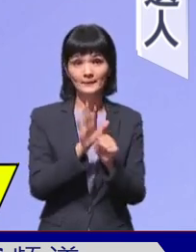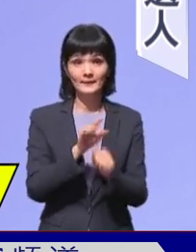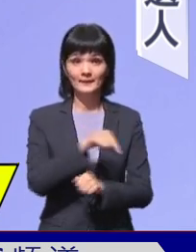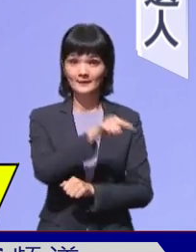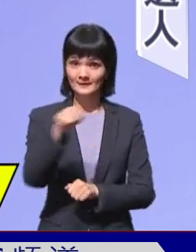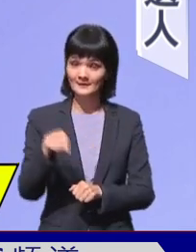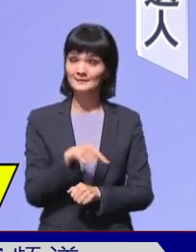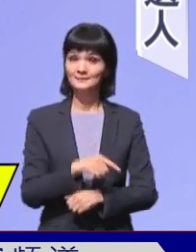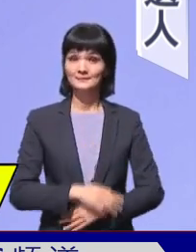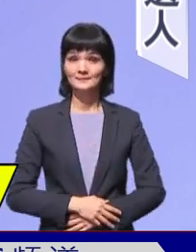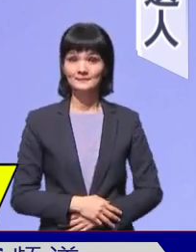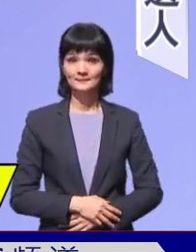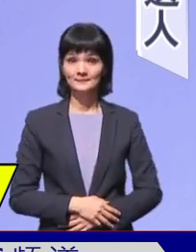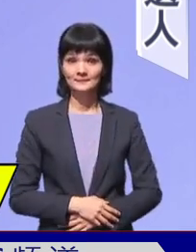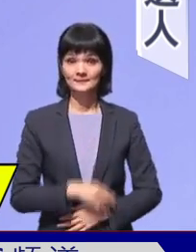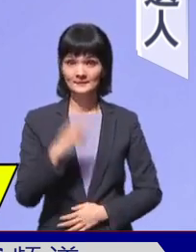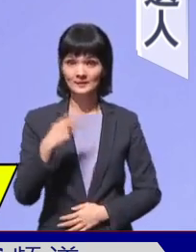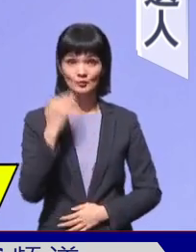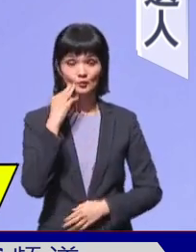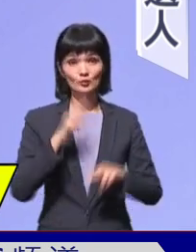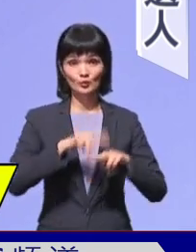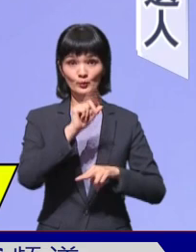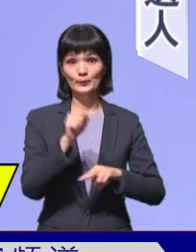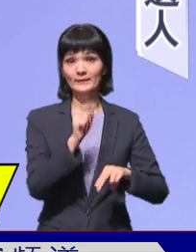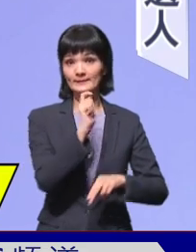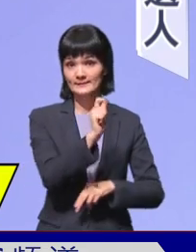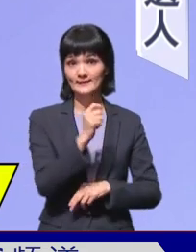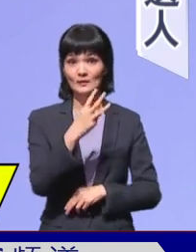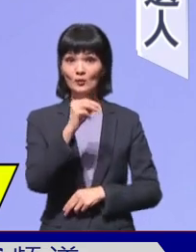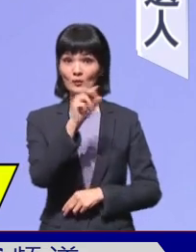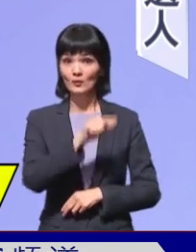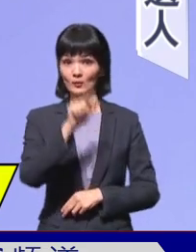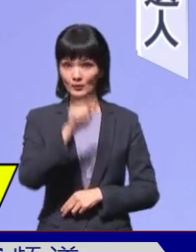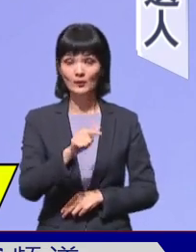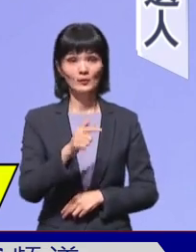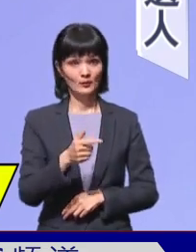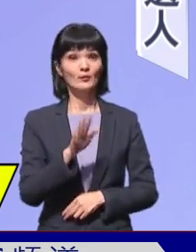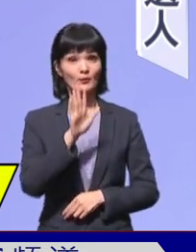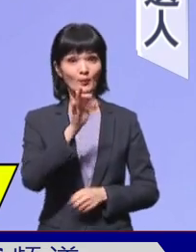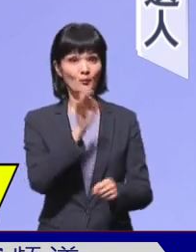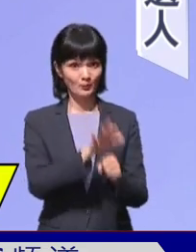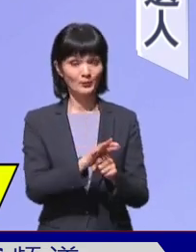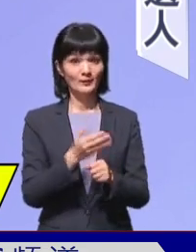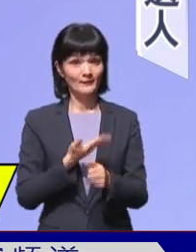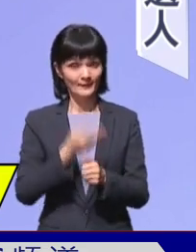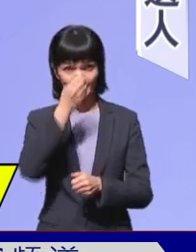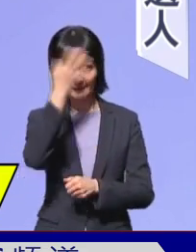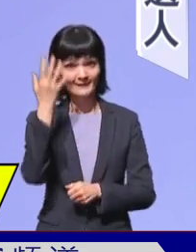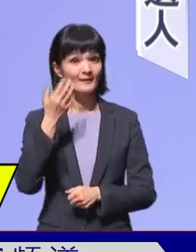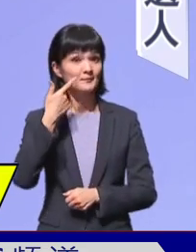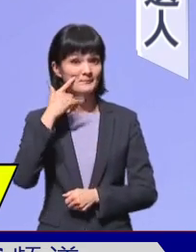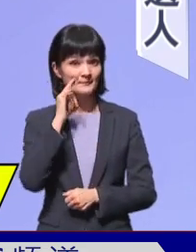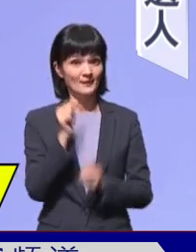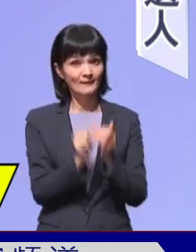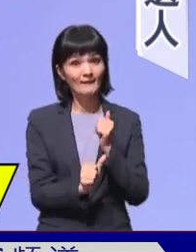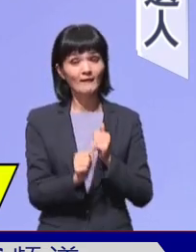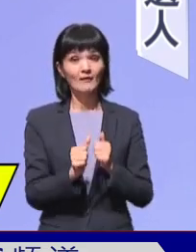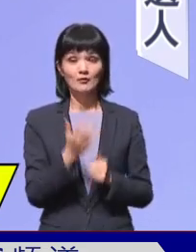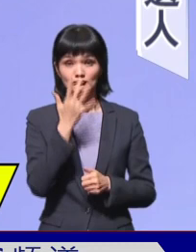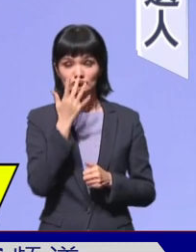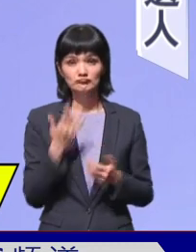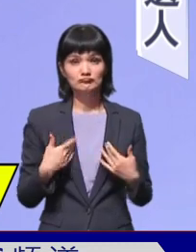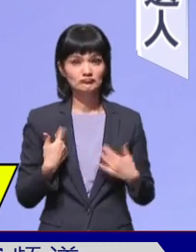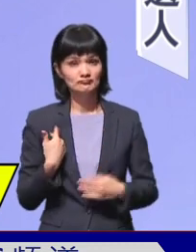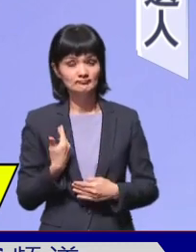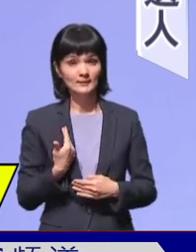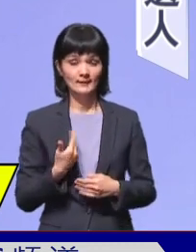个帮手。至于在坐月子也有36000，刚才也讲过，让新手的爸爸妈妈他能够有一些把妈